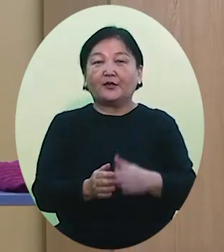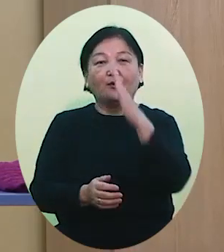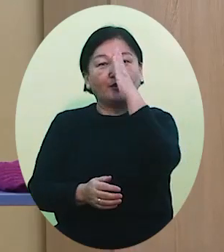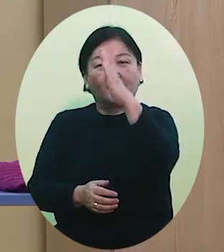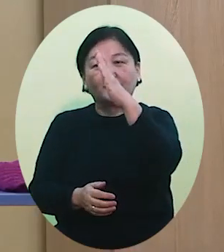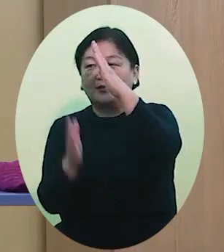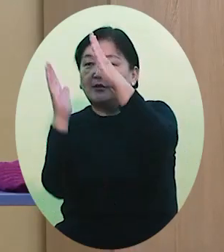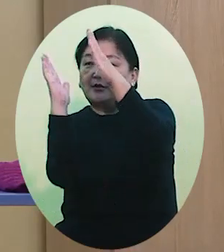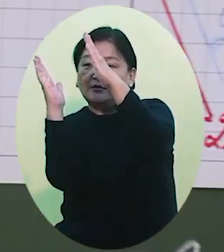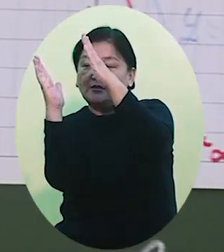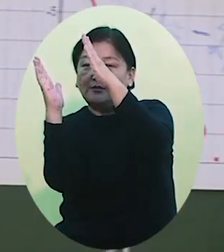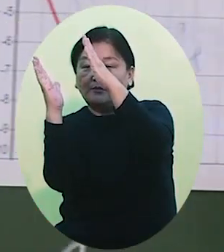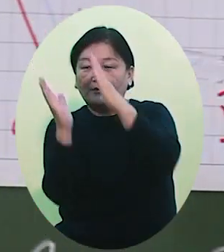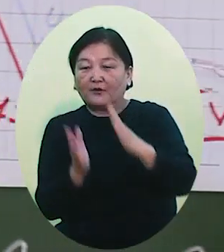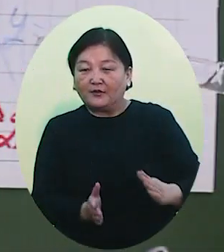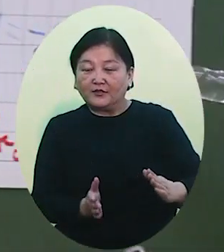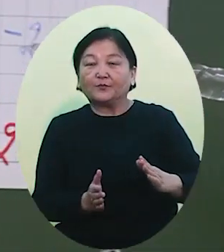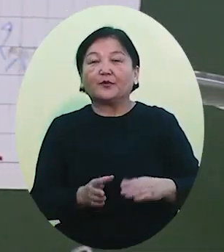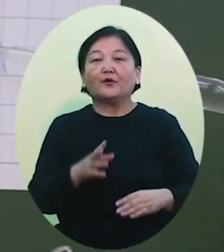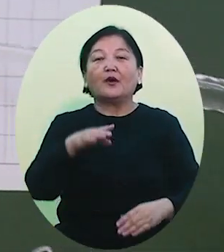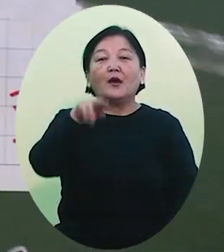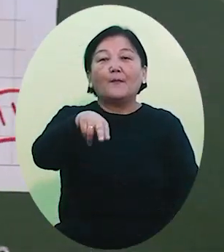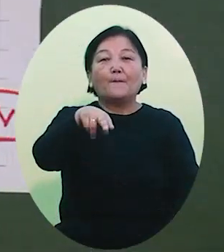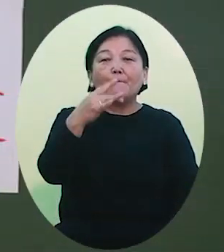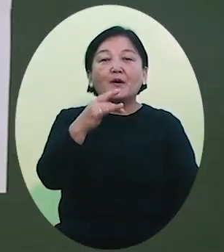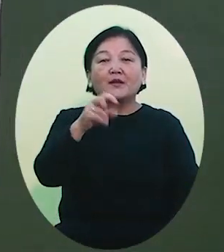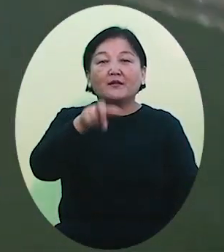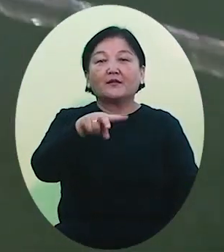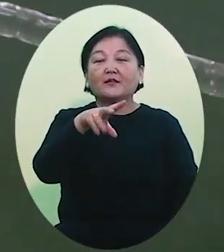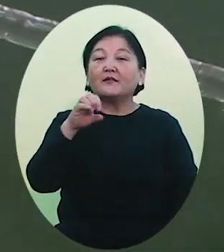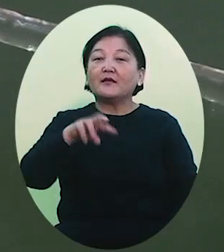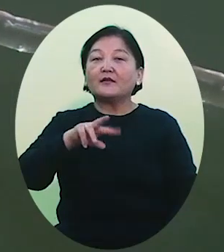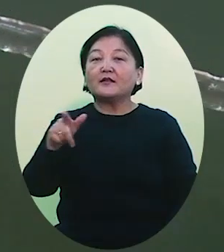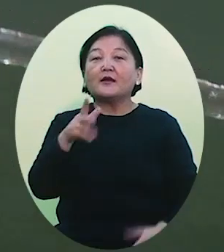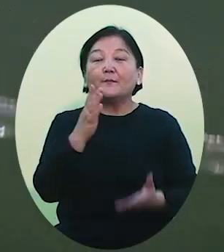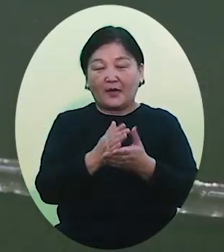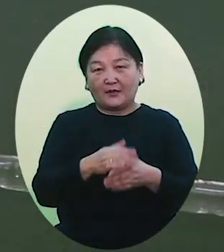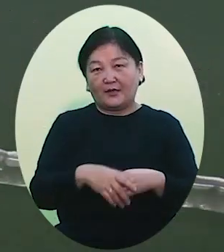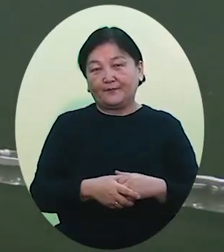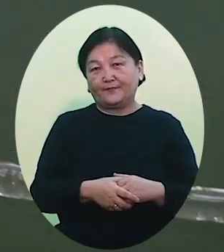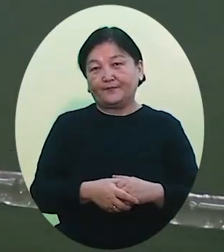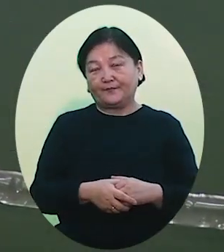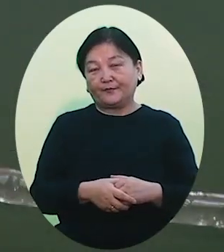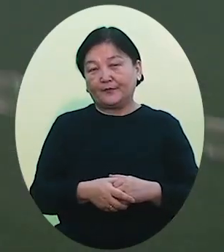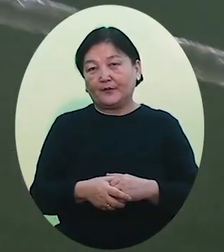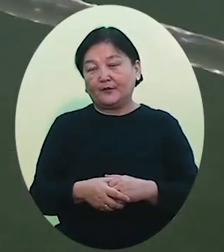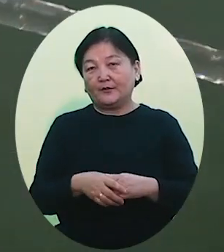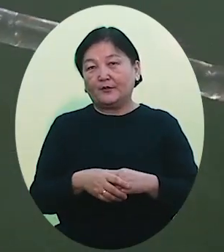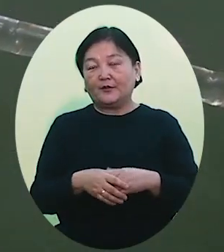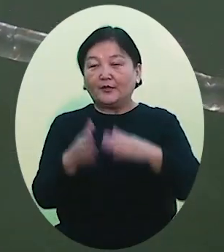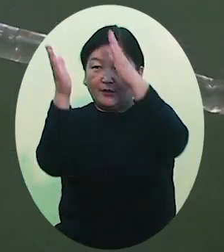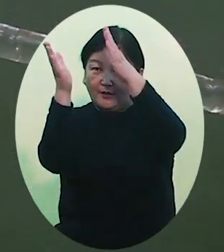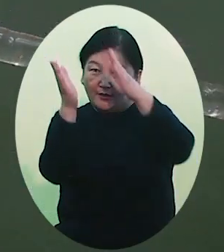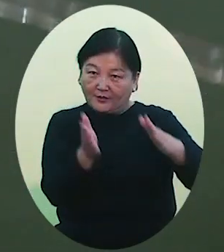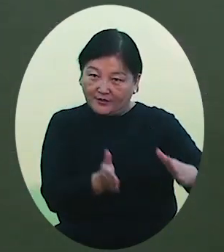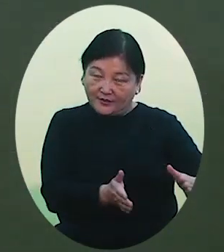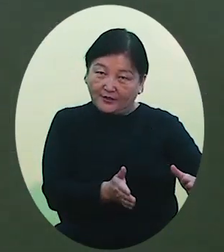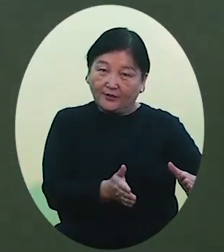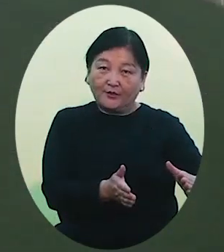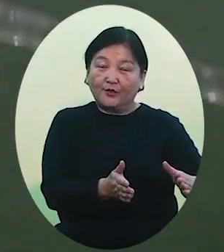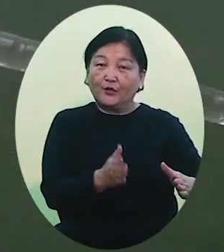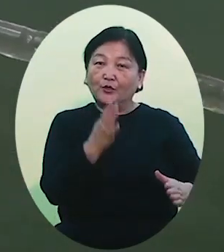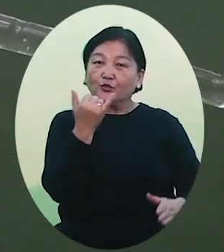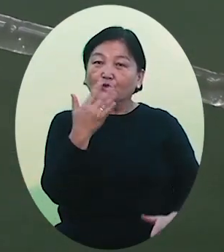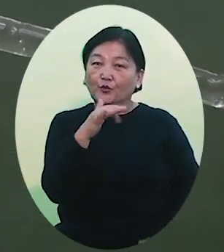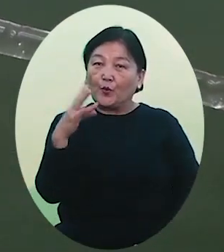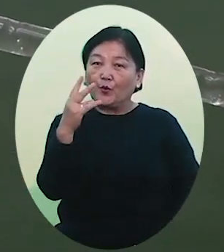энэ хоёр параллел байна. Y тэнцүү хас 2x гэсэн функцийн график нь хас 2 x-с 2-ыг хасхад